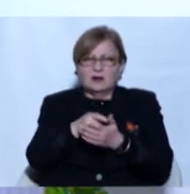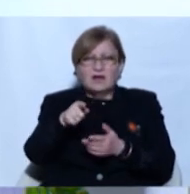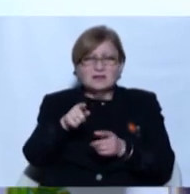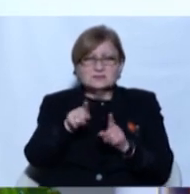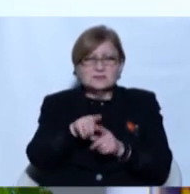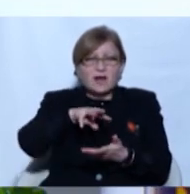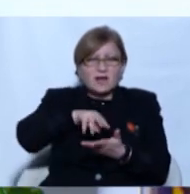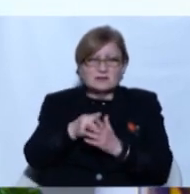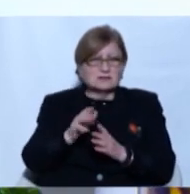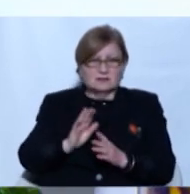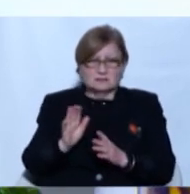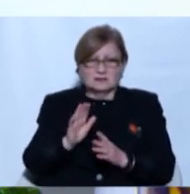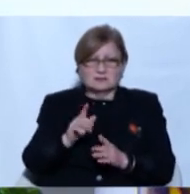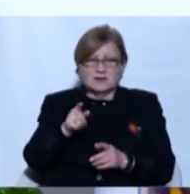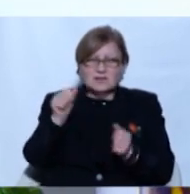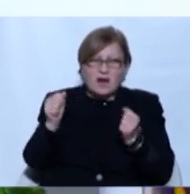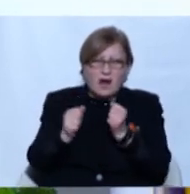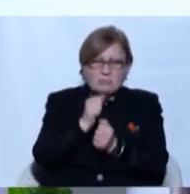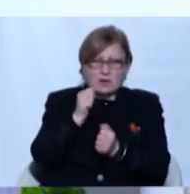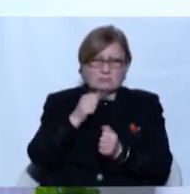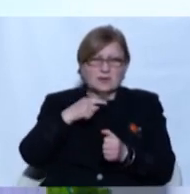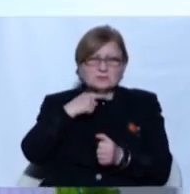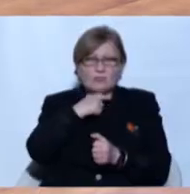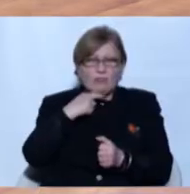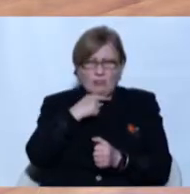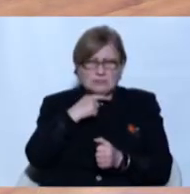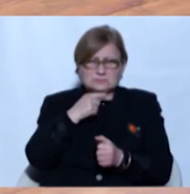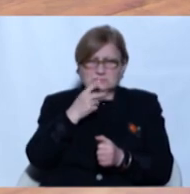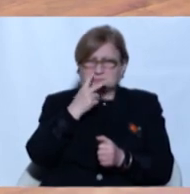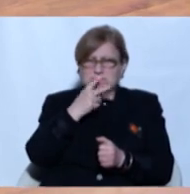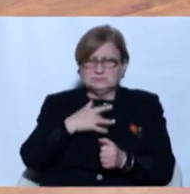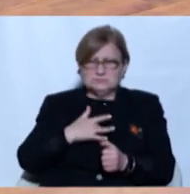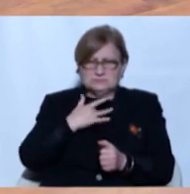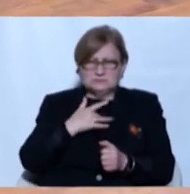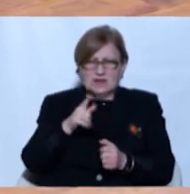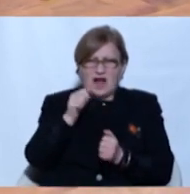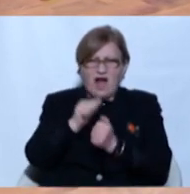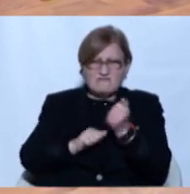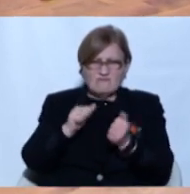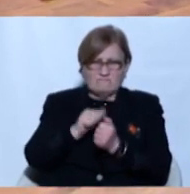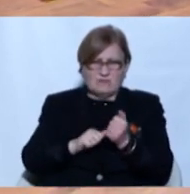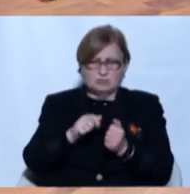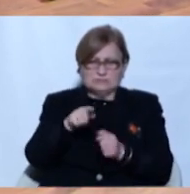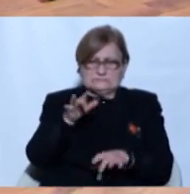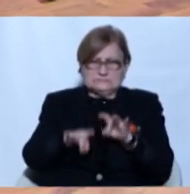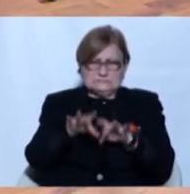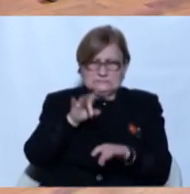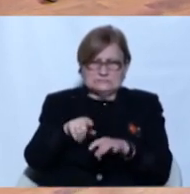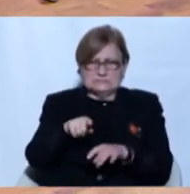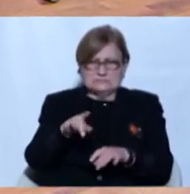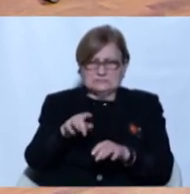არის ეს ნიშნავს გამხმარი და დამარილებული ხორცი იმის ნახარში რომელიც გაქვავებულია და იმის ნახარში რომელიც